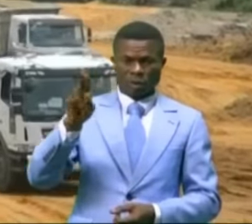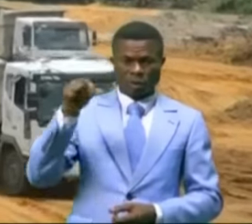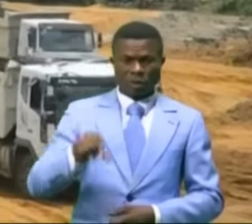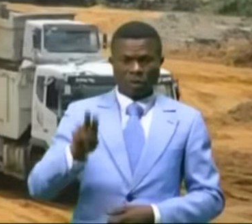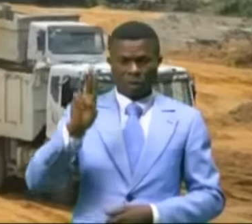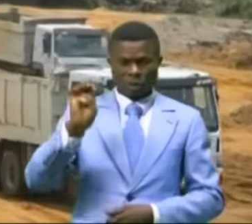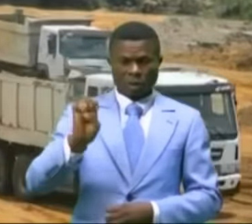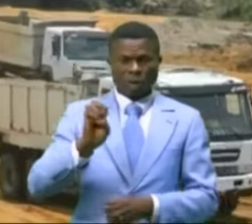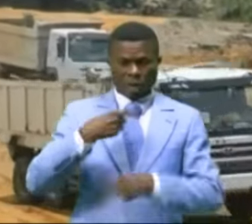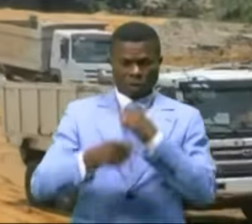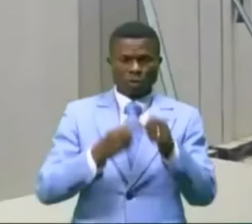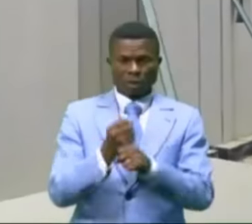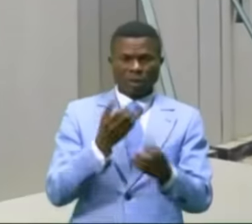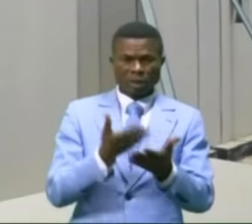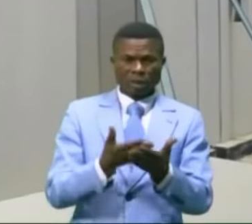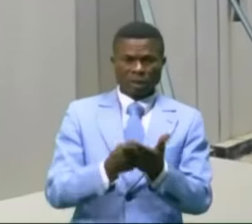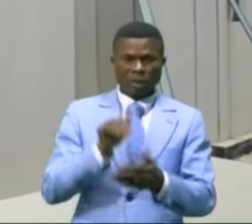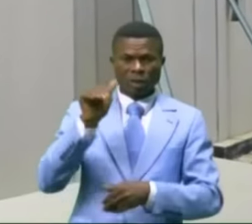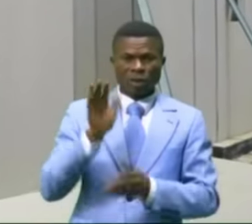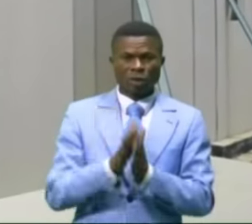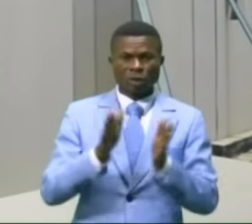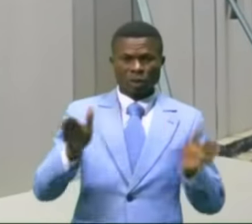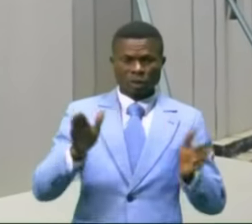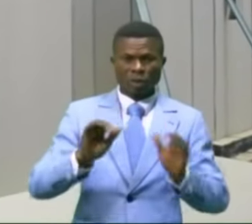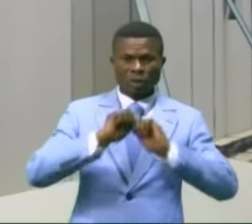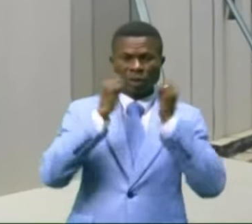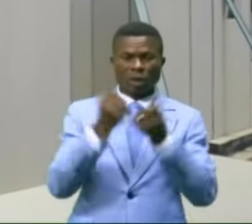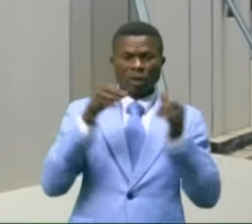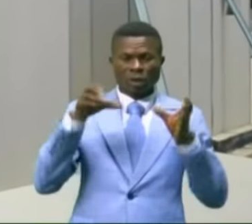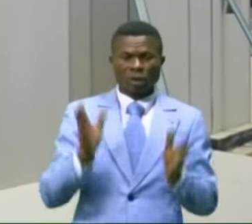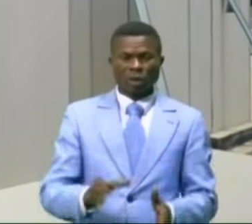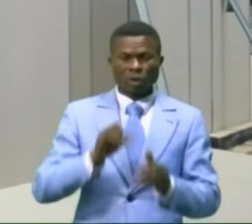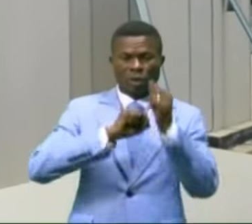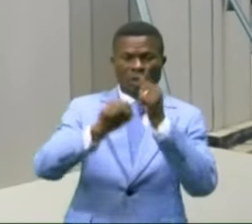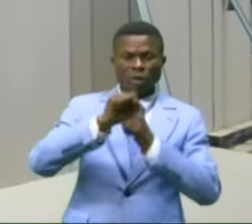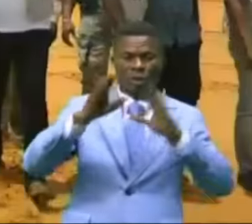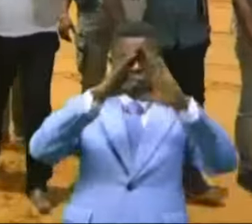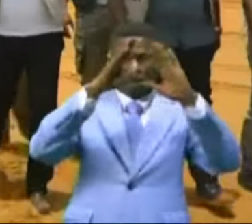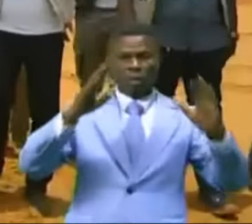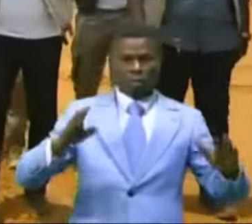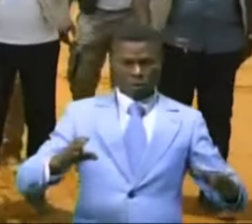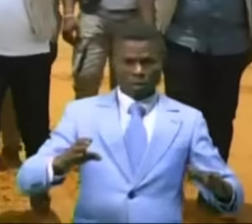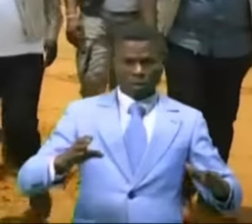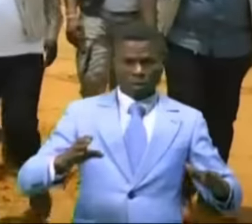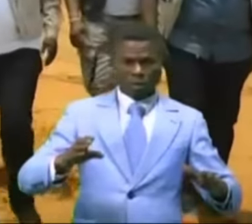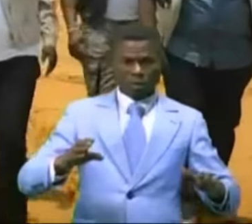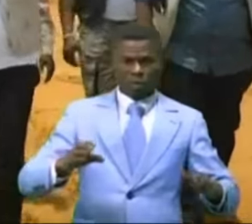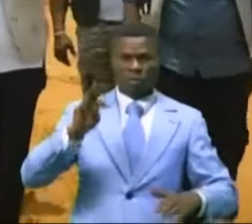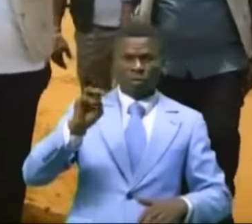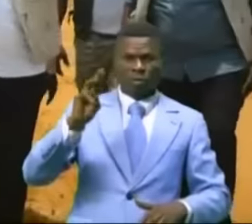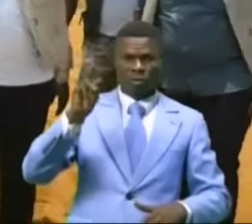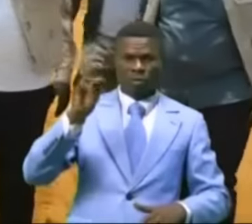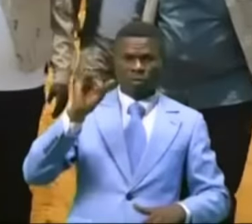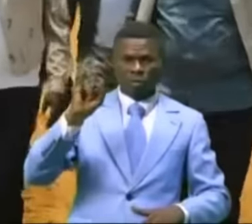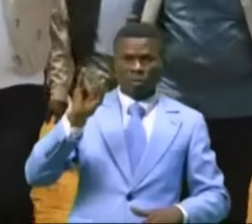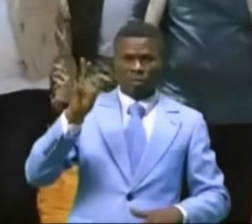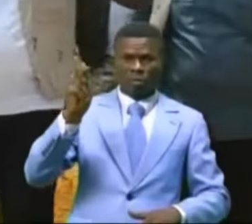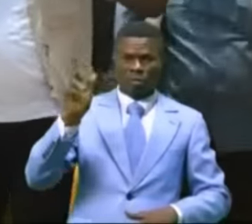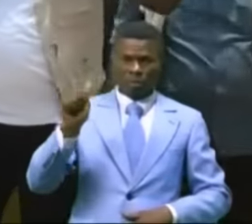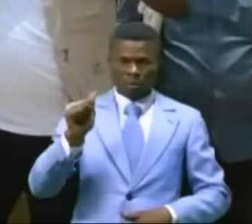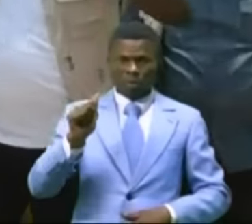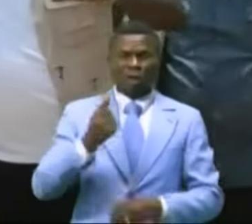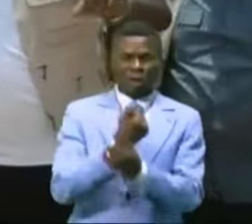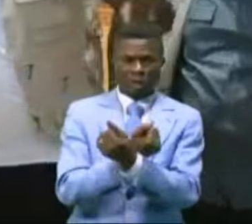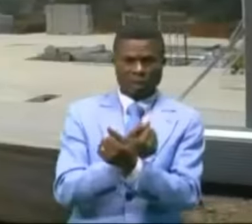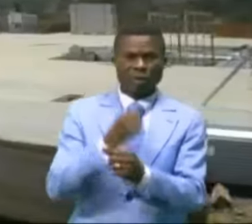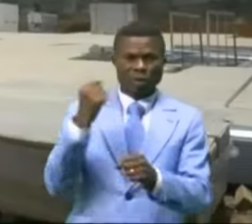à pied d'œuvre. Le directeur général de l'agence congolaise de promotion immobilière, Mika Kayeba, a